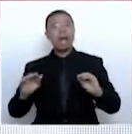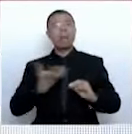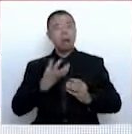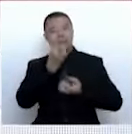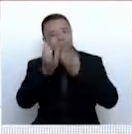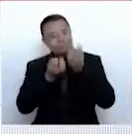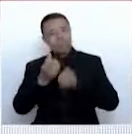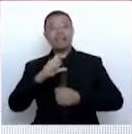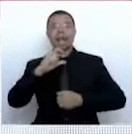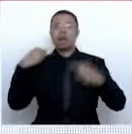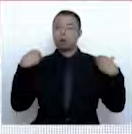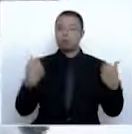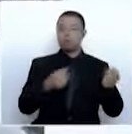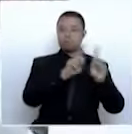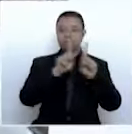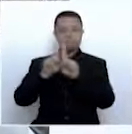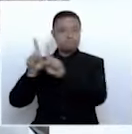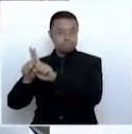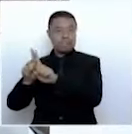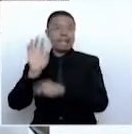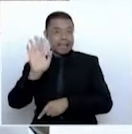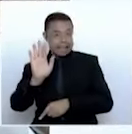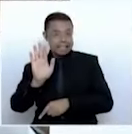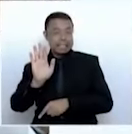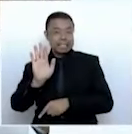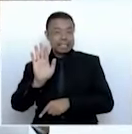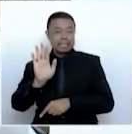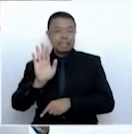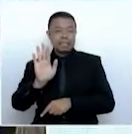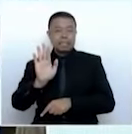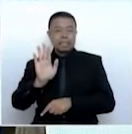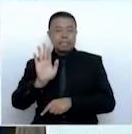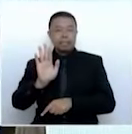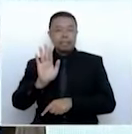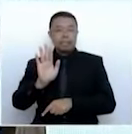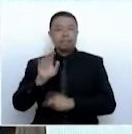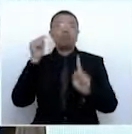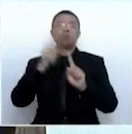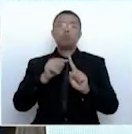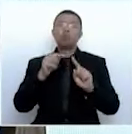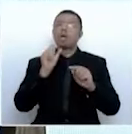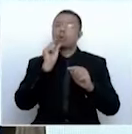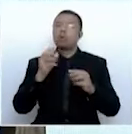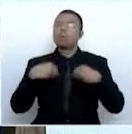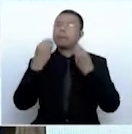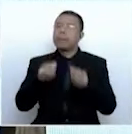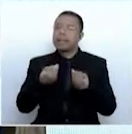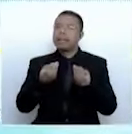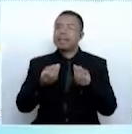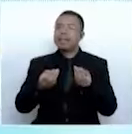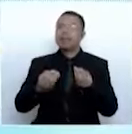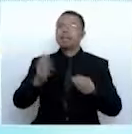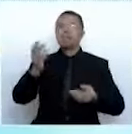oleh masing-masing calon pasangan calon gubernur dan wakil gubernur DKI Jakarta tujuannya adalah untuk memberikan